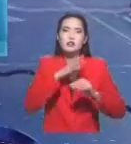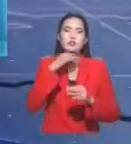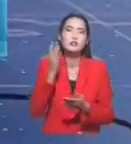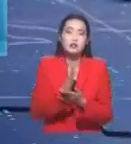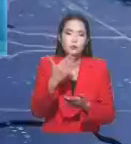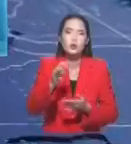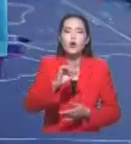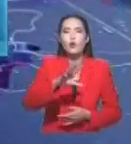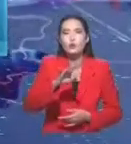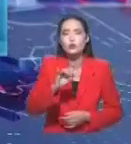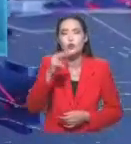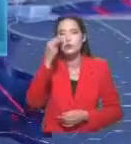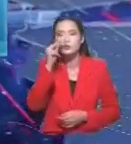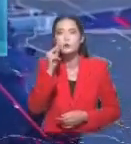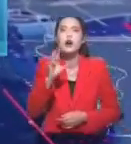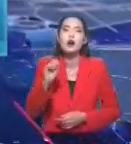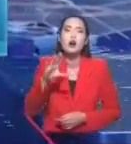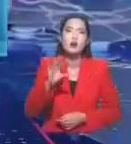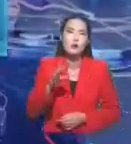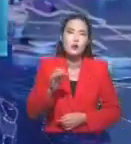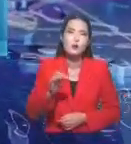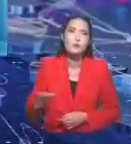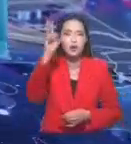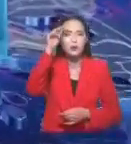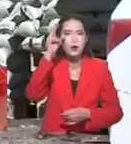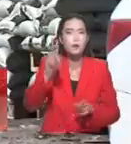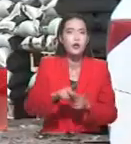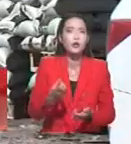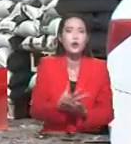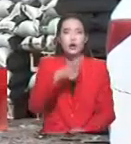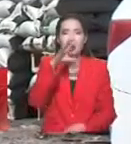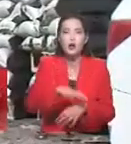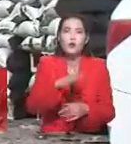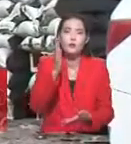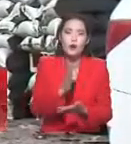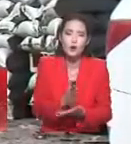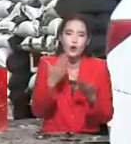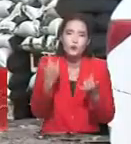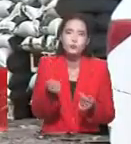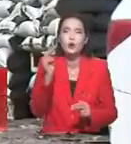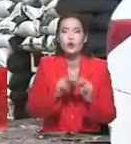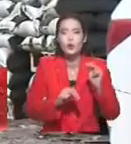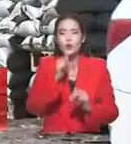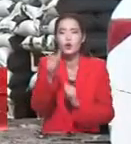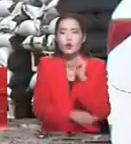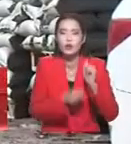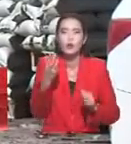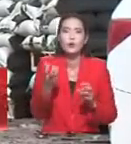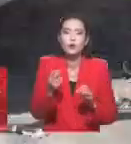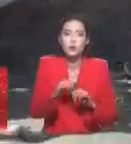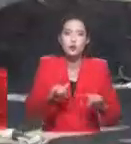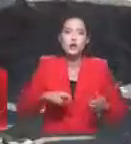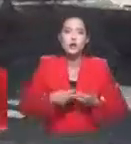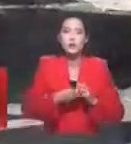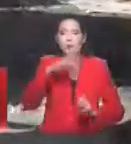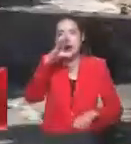Ұлытау, Шымкент қаласы мен Ақтөбе облысында да бағаның шарықтағаны байқалады. Қош, үй салар кезде жұмысшы табу да үлкен мәселе.